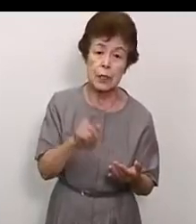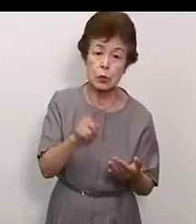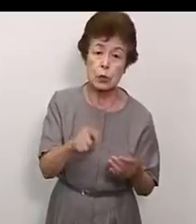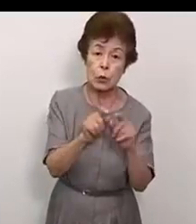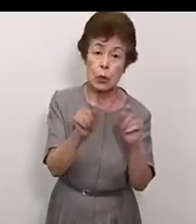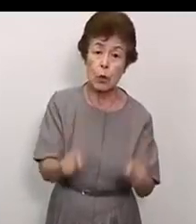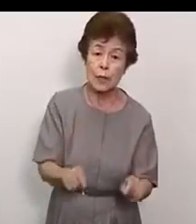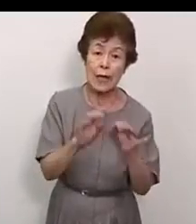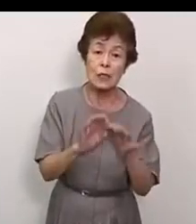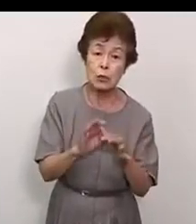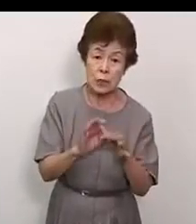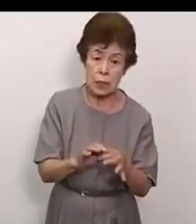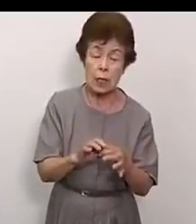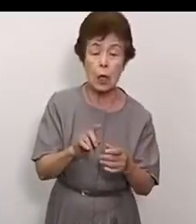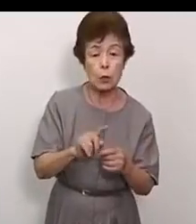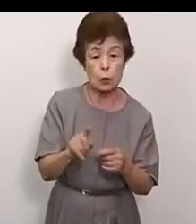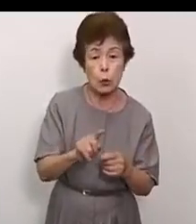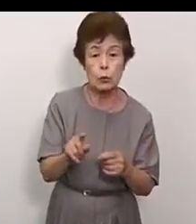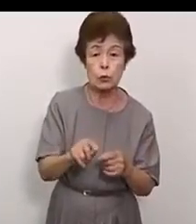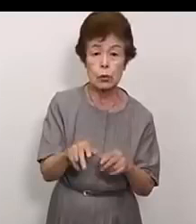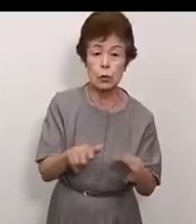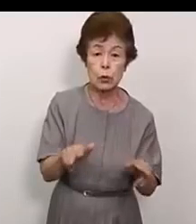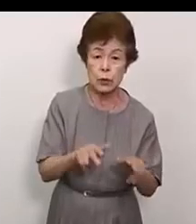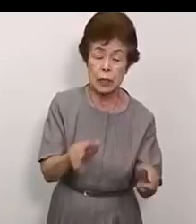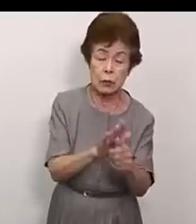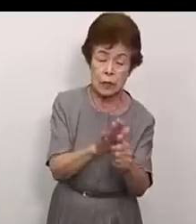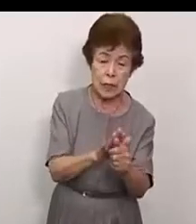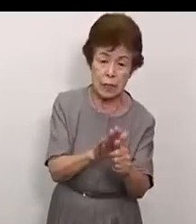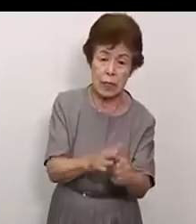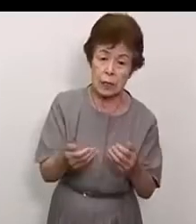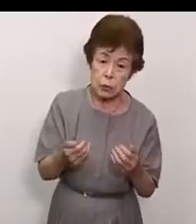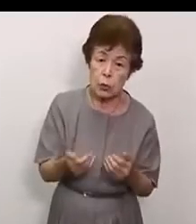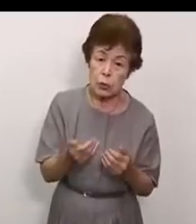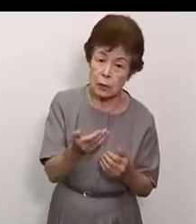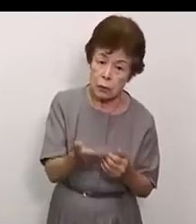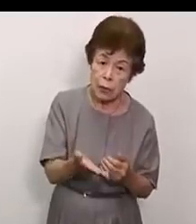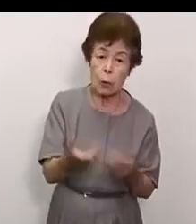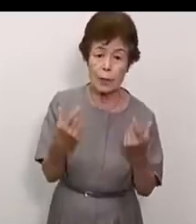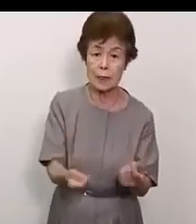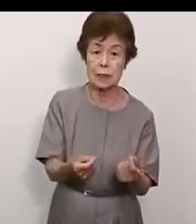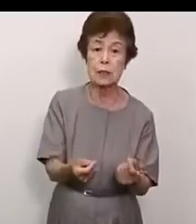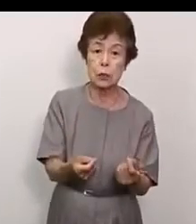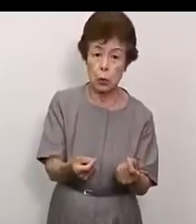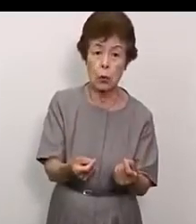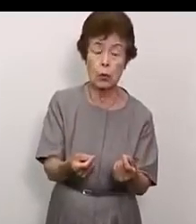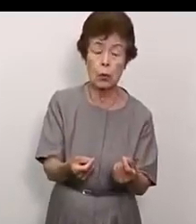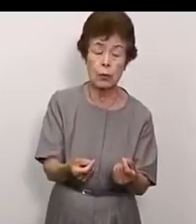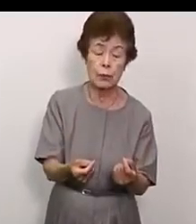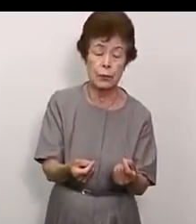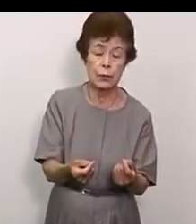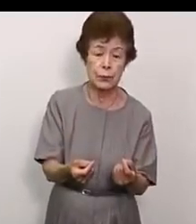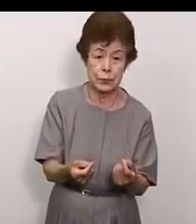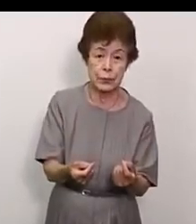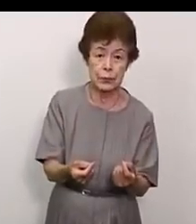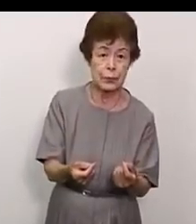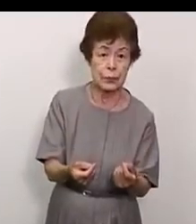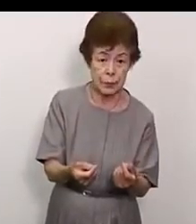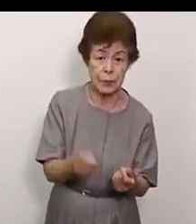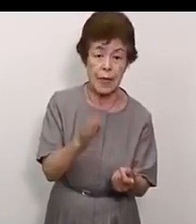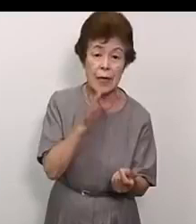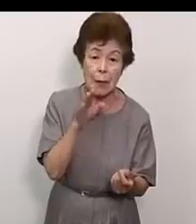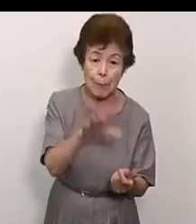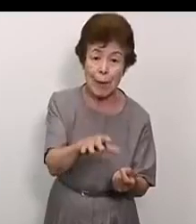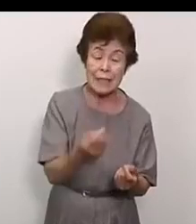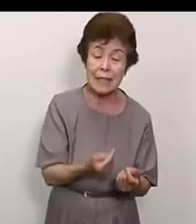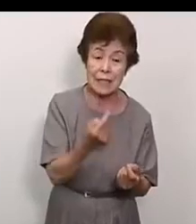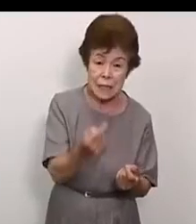題についてどういう行政の支援が必要なのかっていうことをちゃんとよく、現場に行